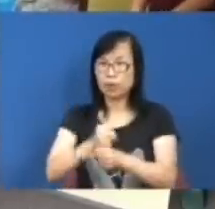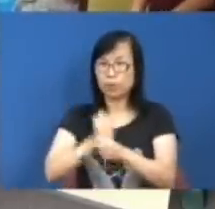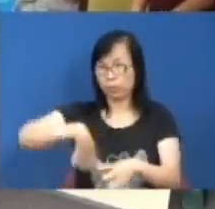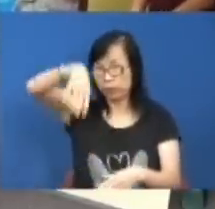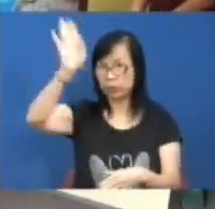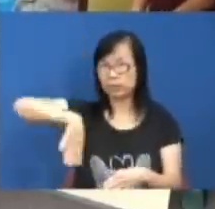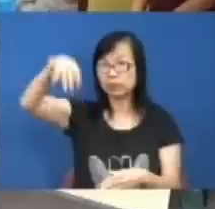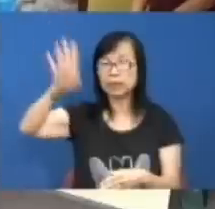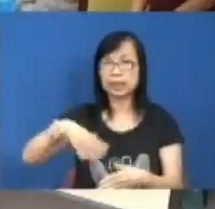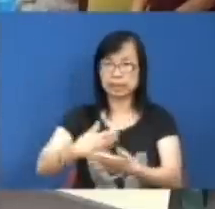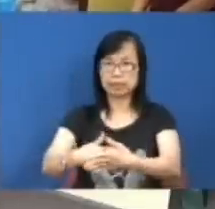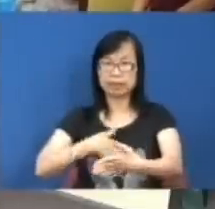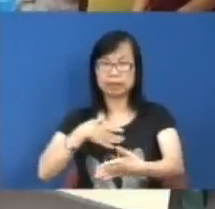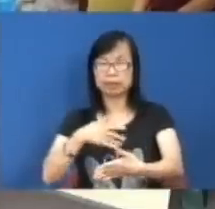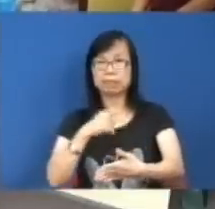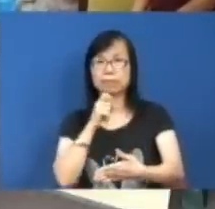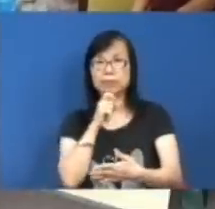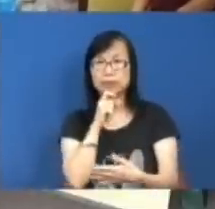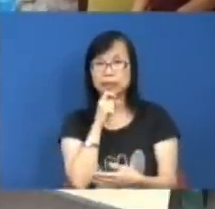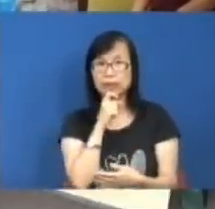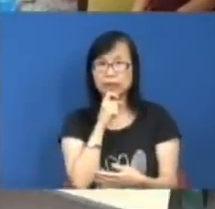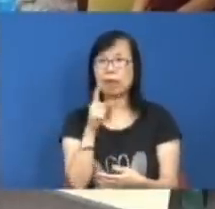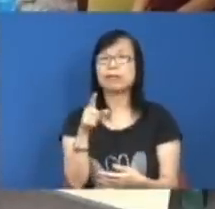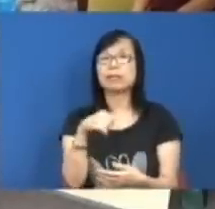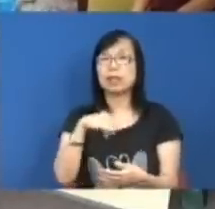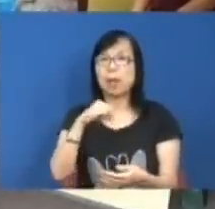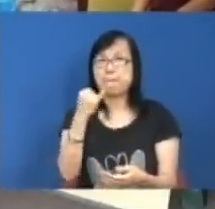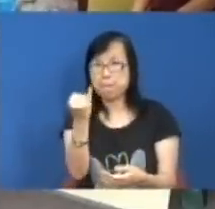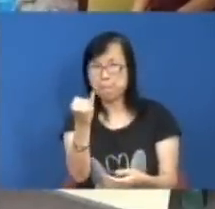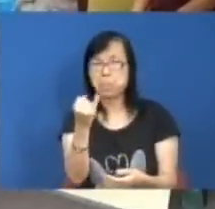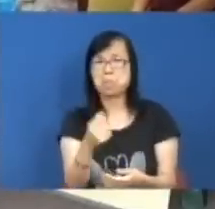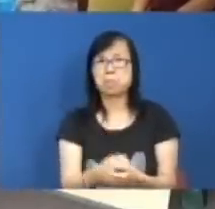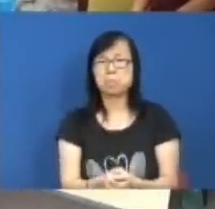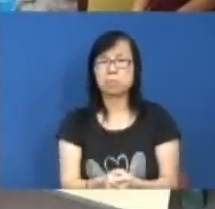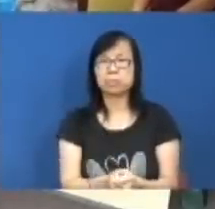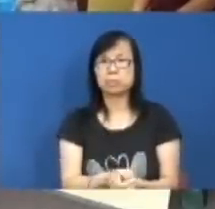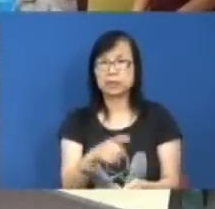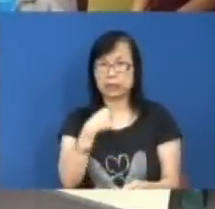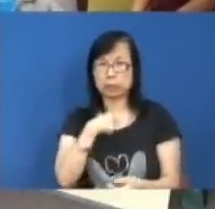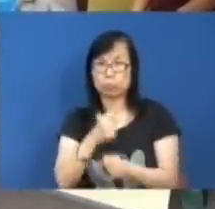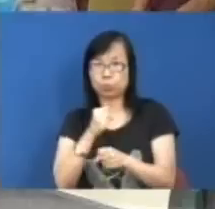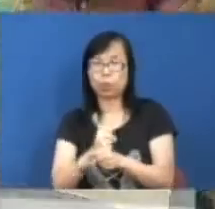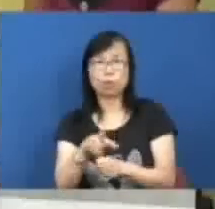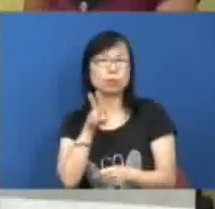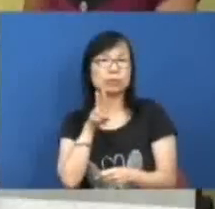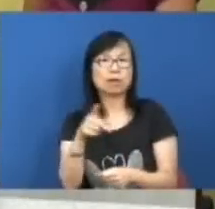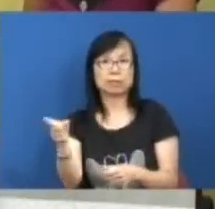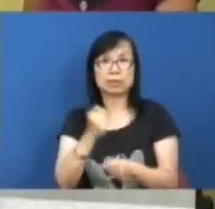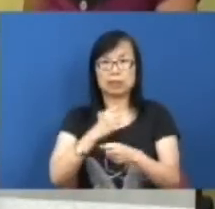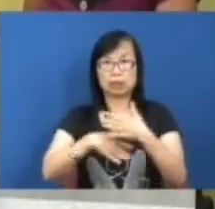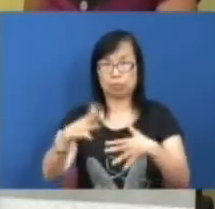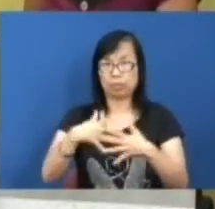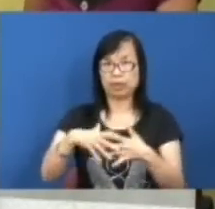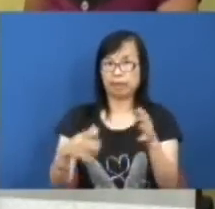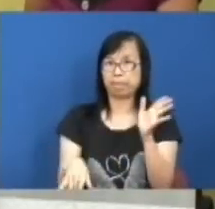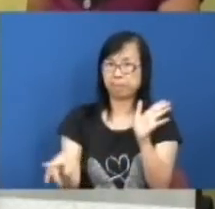程之前咧，其實都會有好多一啲壞死嘅地方、空鼓嘅地方要處理。咁好多時咧，我哋同事都會揸住